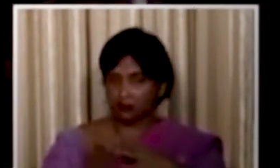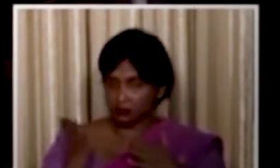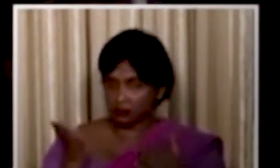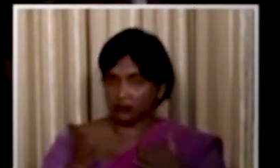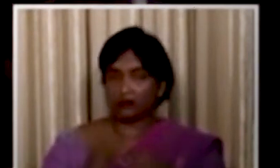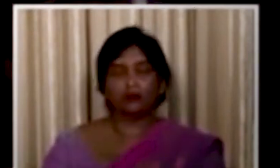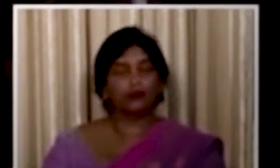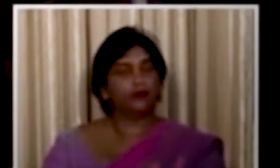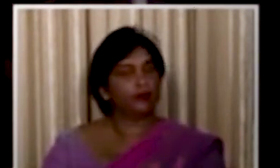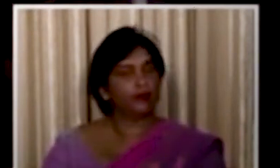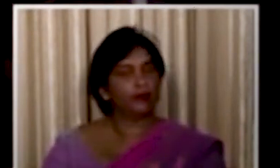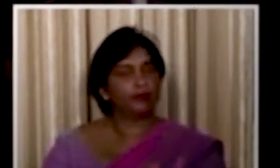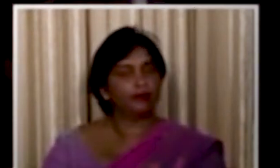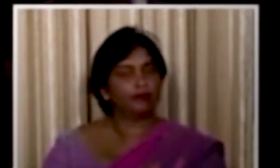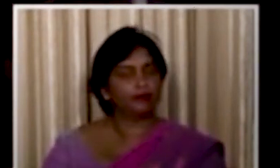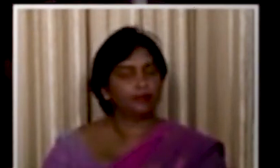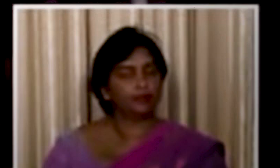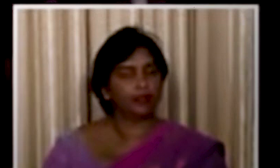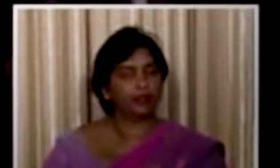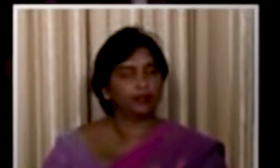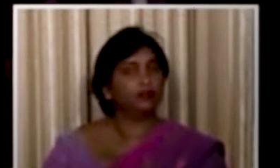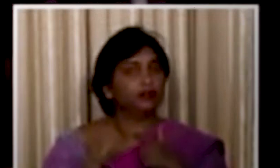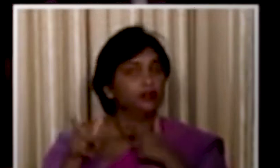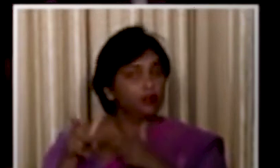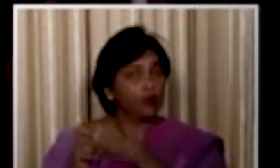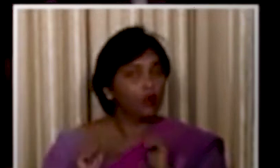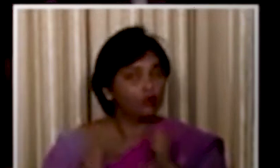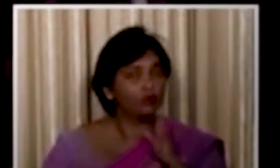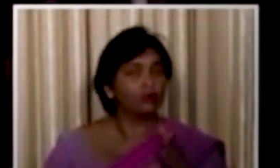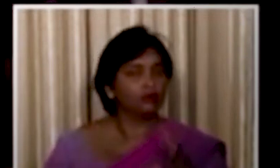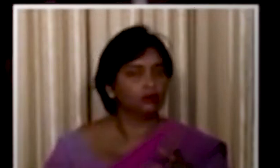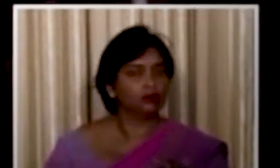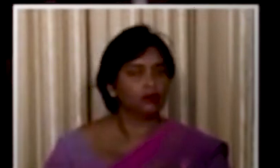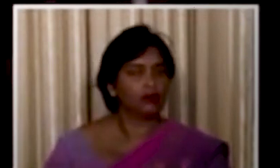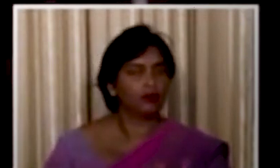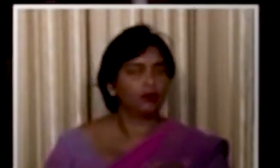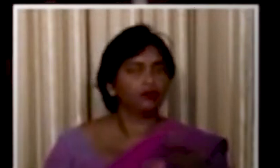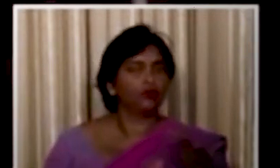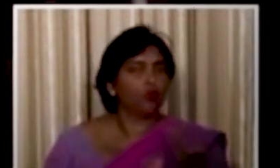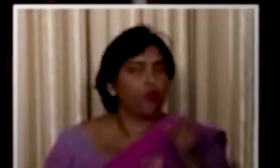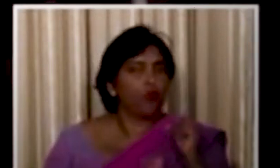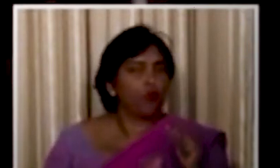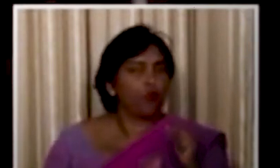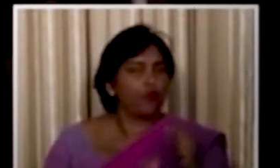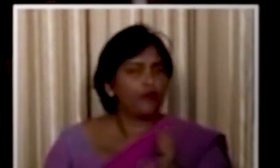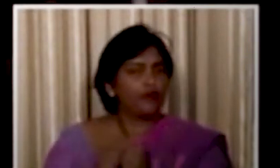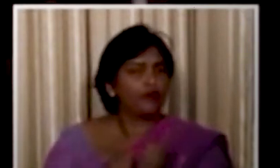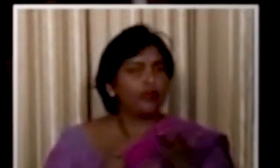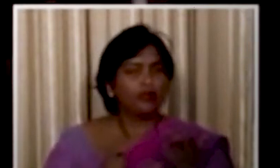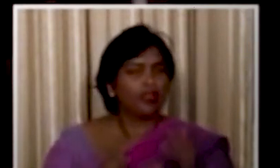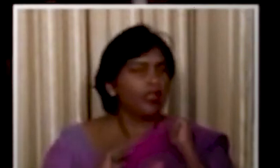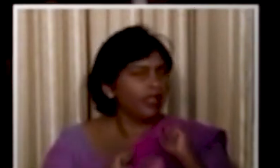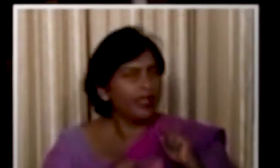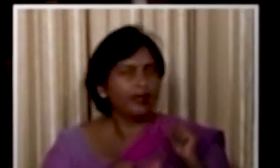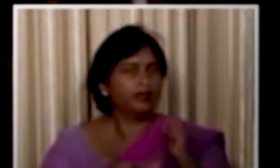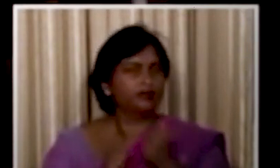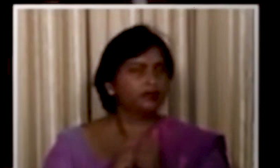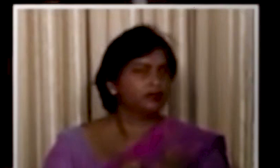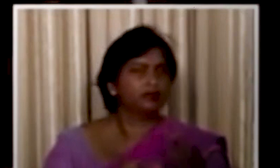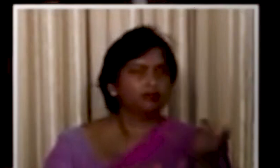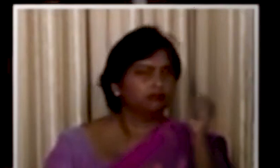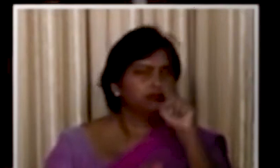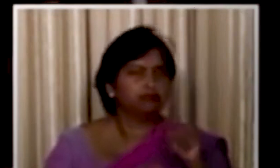துப்பாக்கியால் துப்பாக்கிச்சூடு நடைபெற்றிருக்கிறது. யார் சுட்டார்கள், ஏன் சுட்டார்கள், அவர்களுக்கு